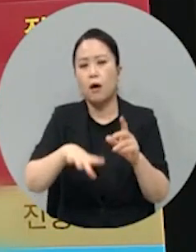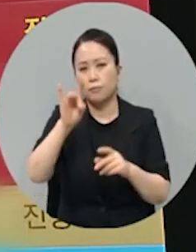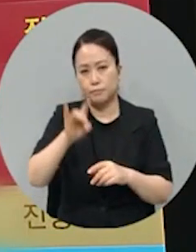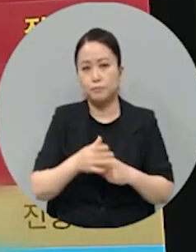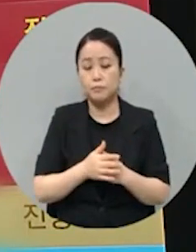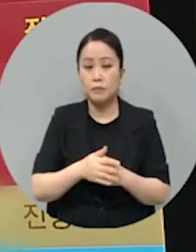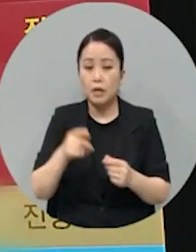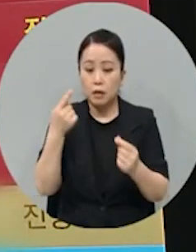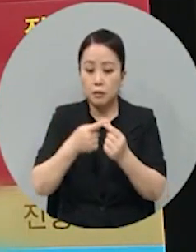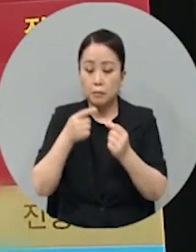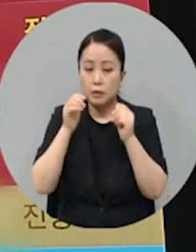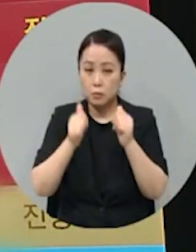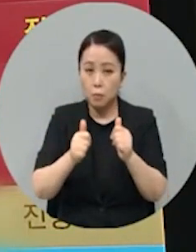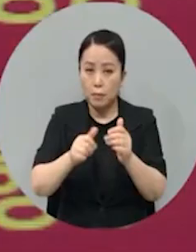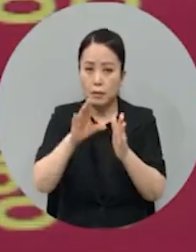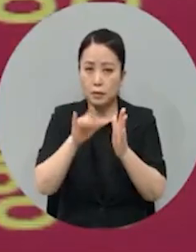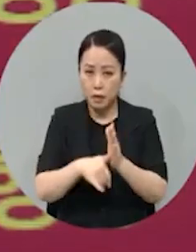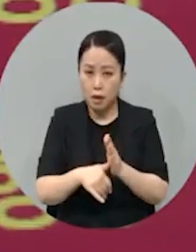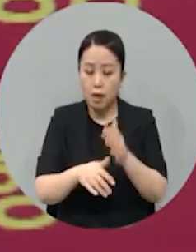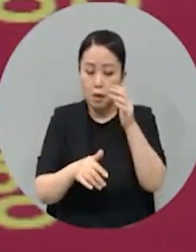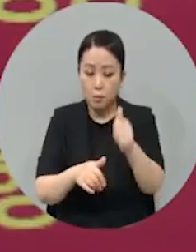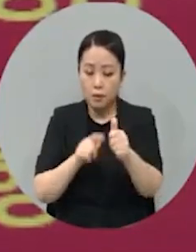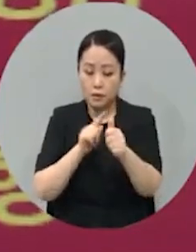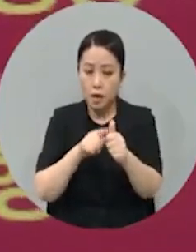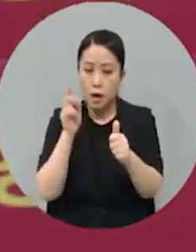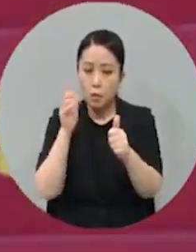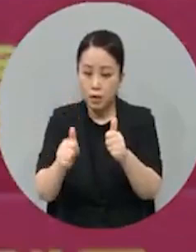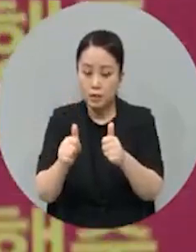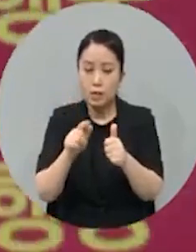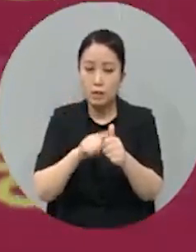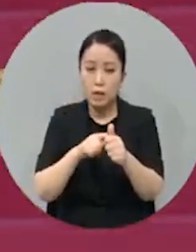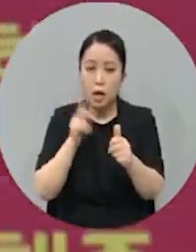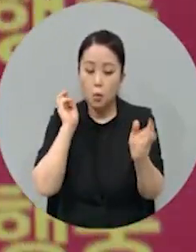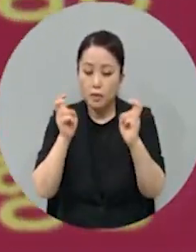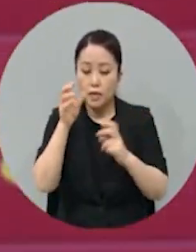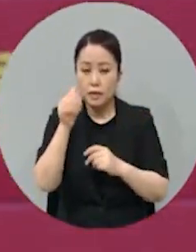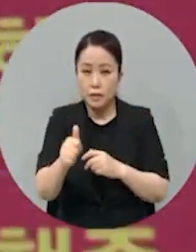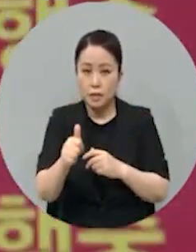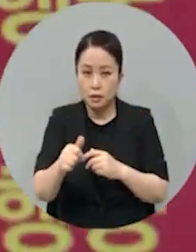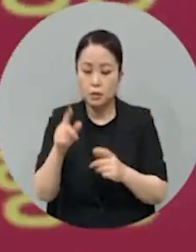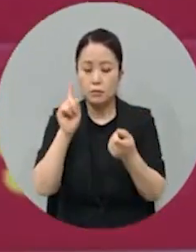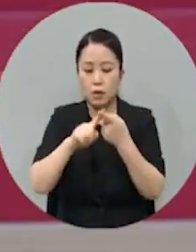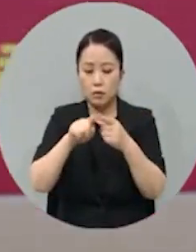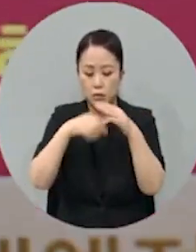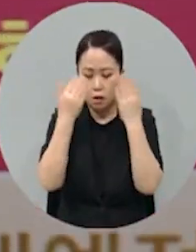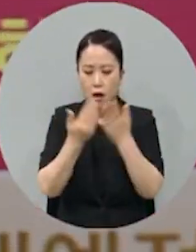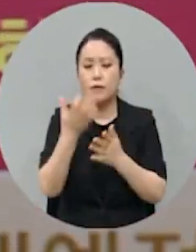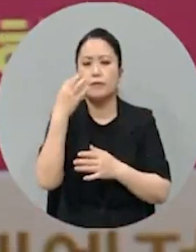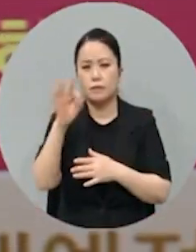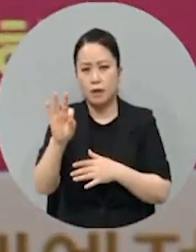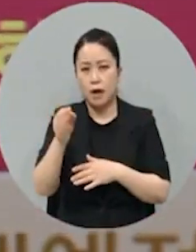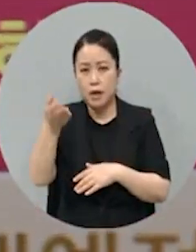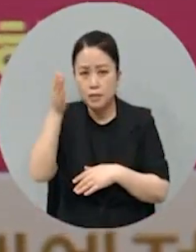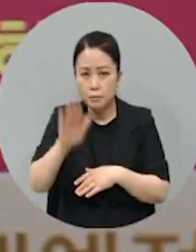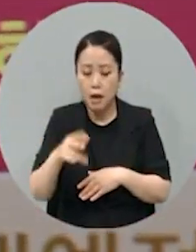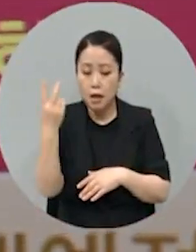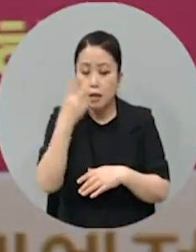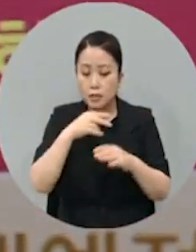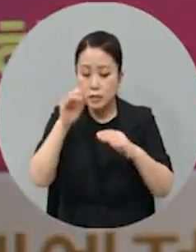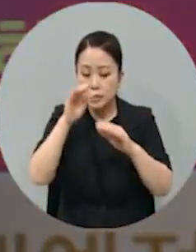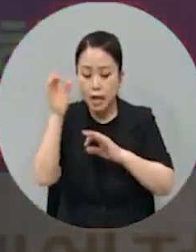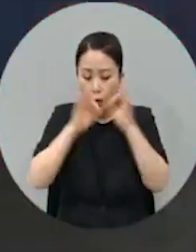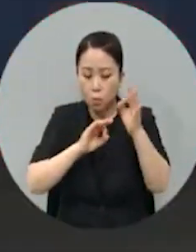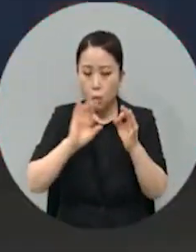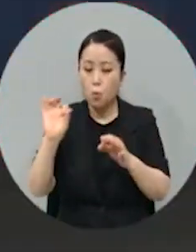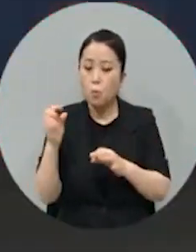첫 공판에서 원청 대표는 공소 사실을 대부분 인정한다면서도 사고 경위에 대해 검찰 측 주장과 다른 부분이 있다고